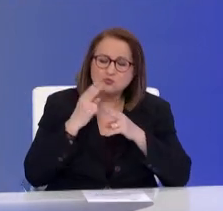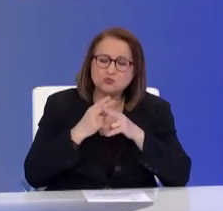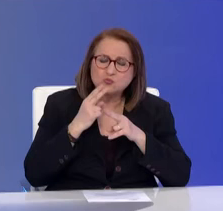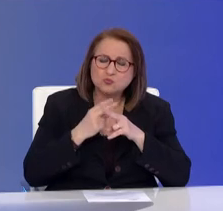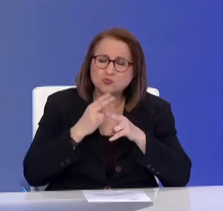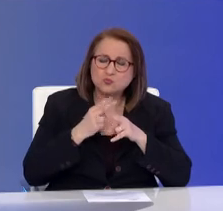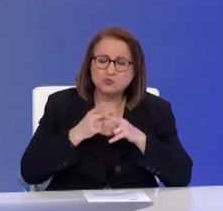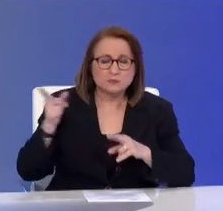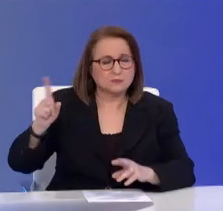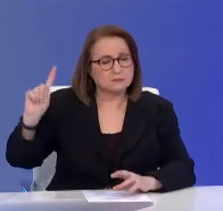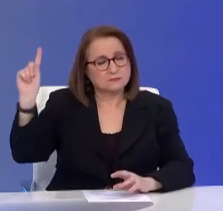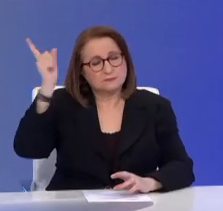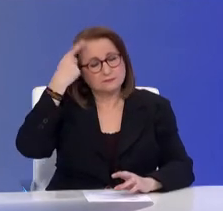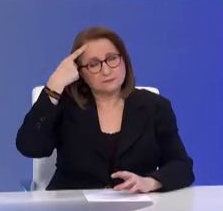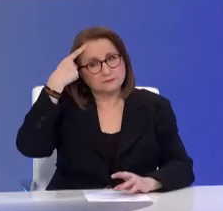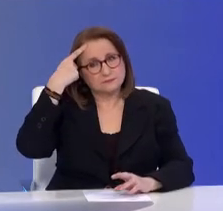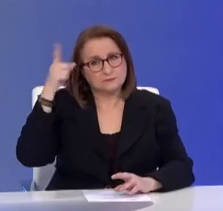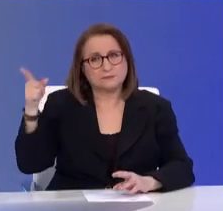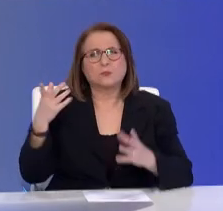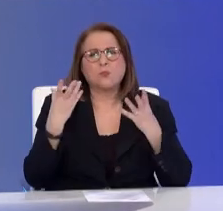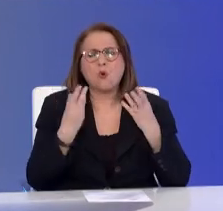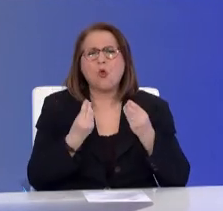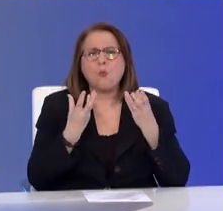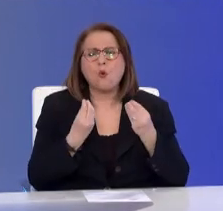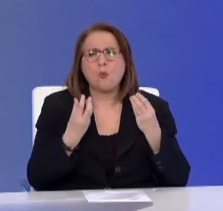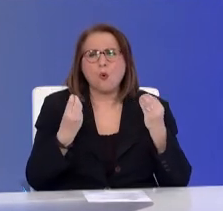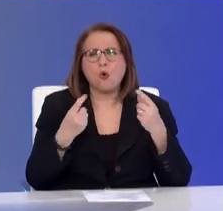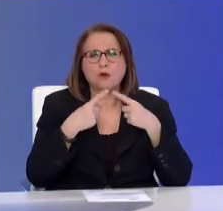εμβληματικός εμπνευστής πολλών